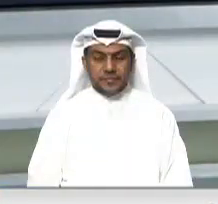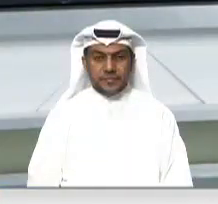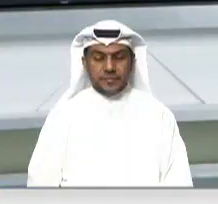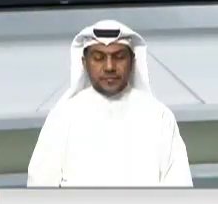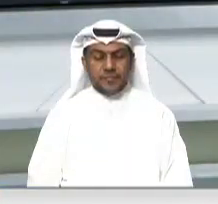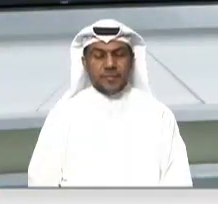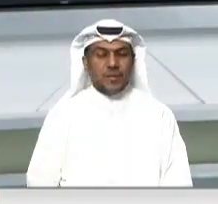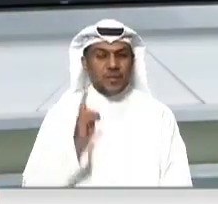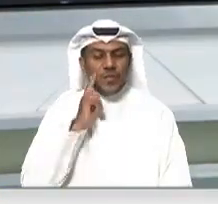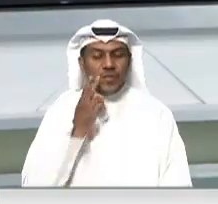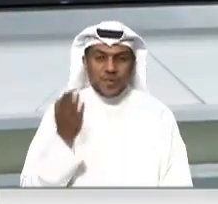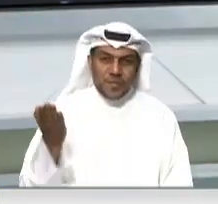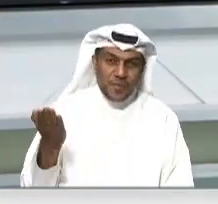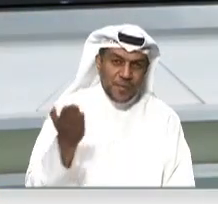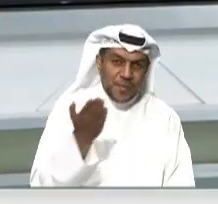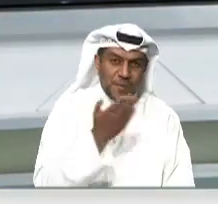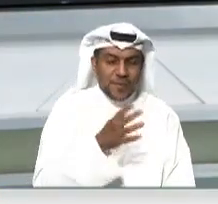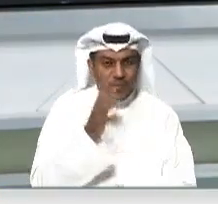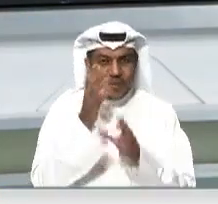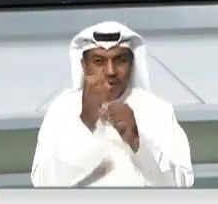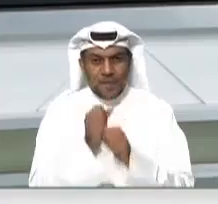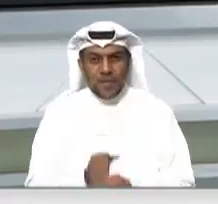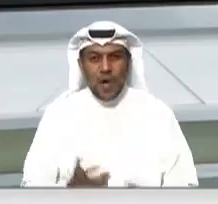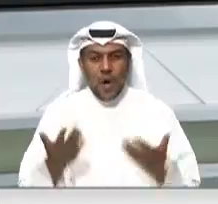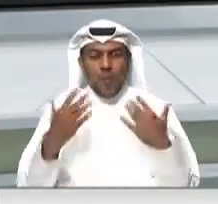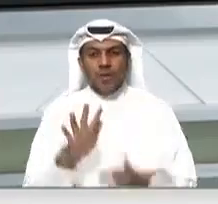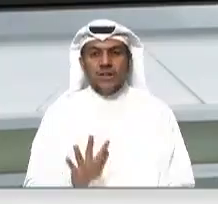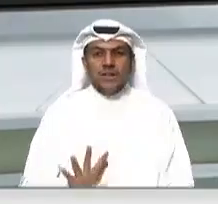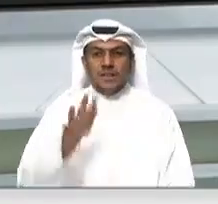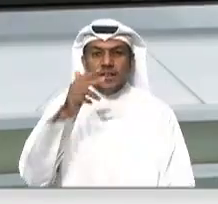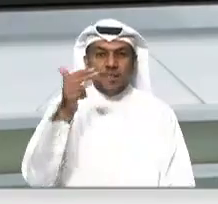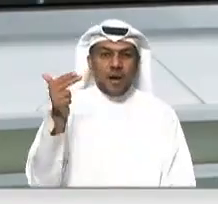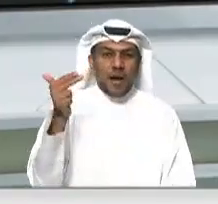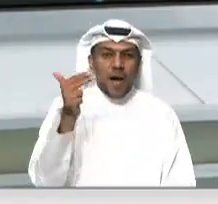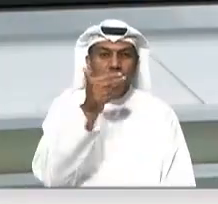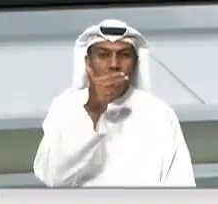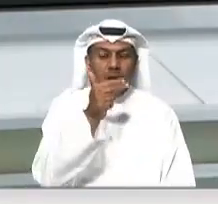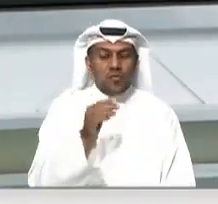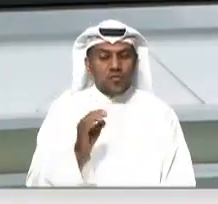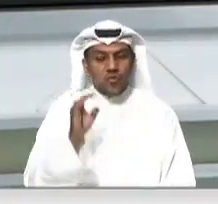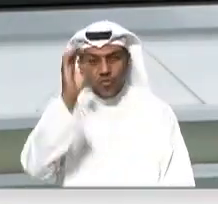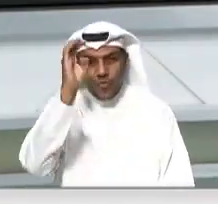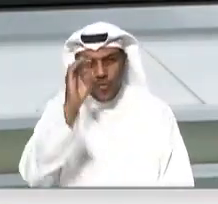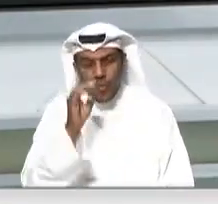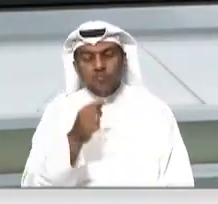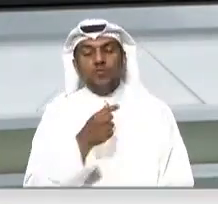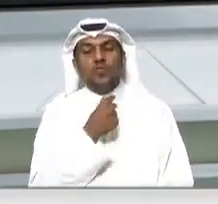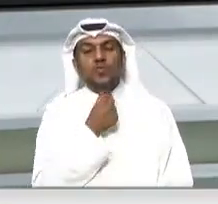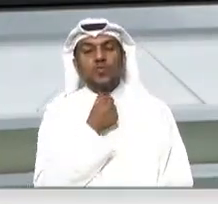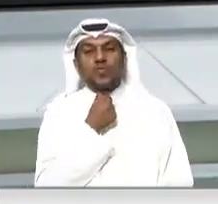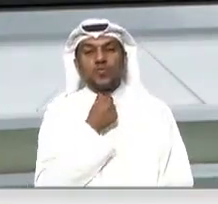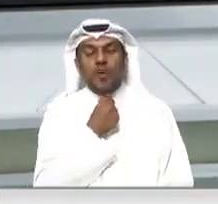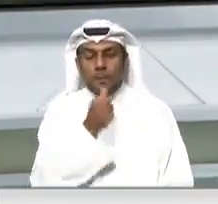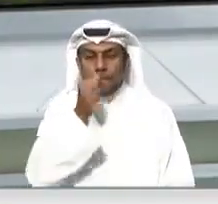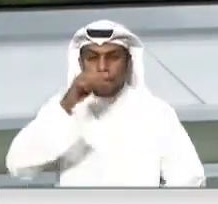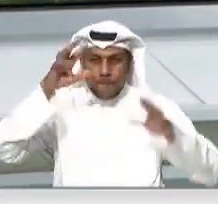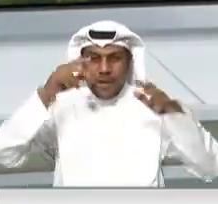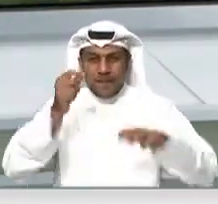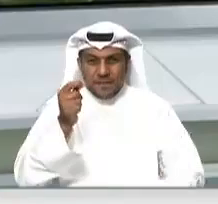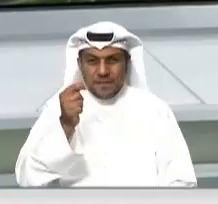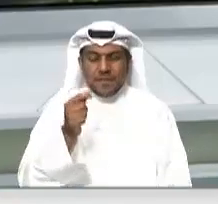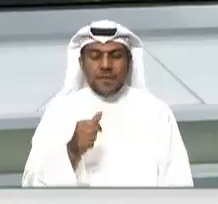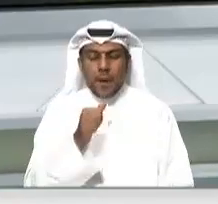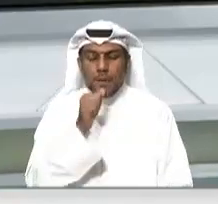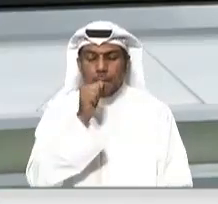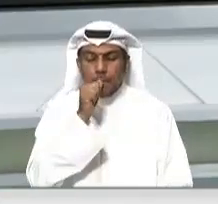اسعد الله اوقاتكم اعزائي المشاهدين الهواء الشمال الغربي راح يستمر ويانا لعده ايام والهوى الكوس يعود مجددا في يوم الجمعه فرص لامطار متفرقه في يوم الجمعه